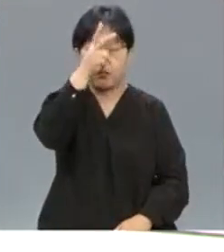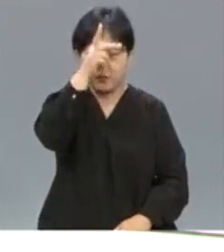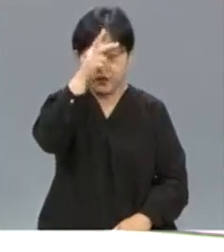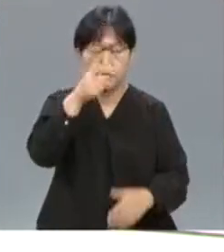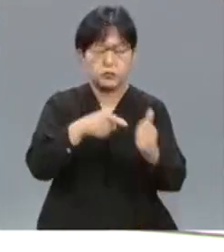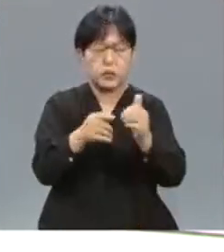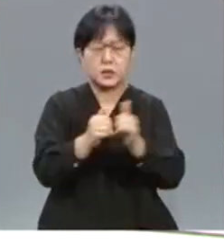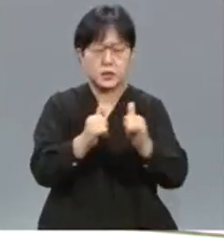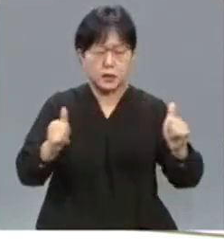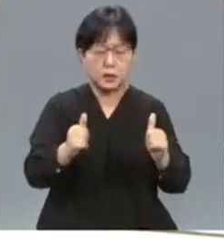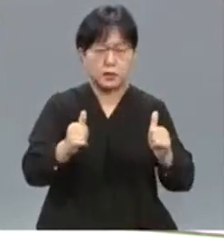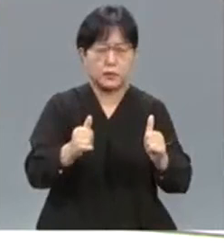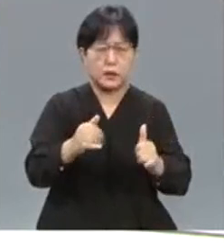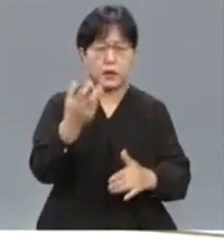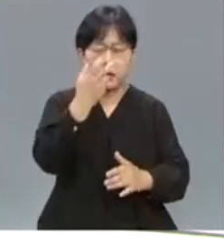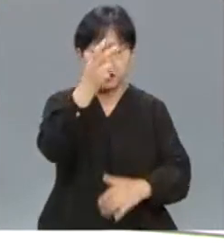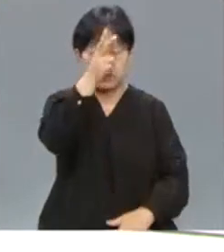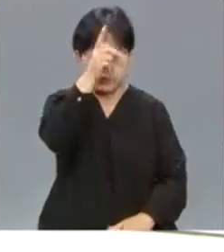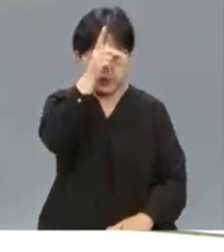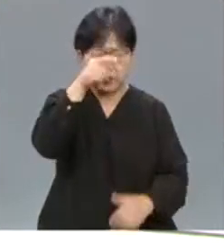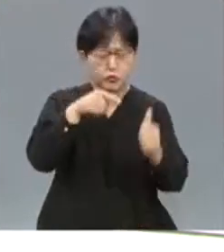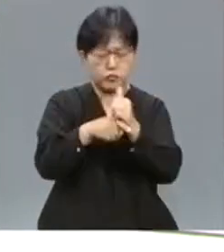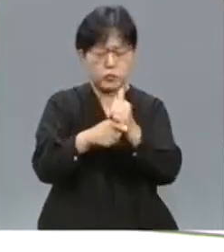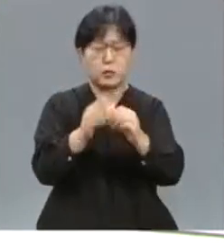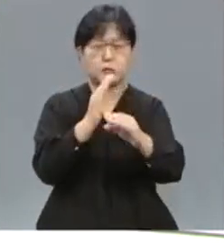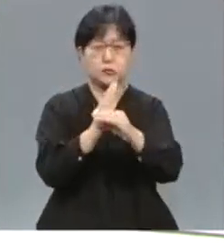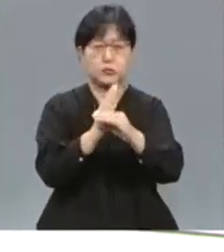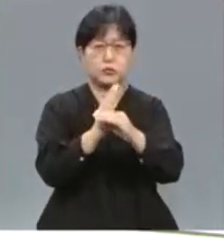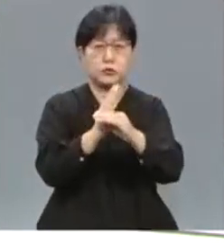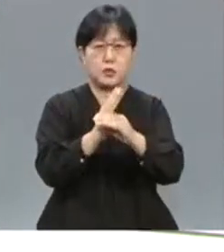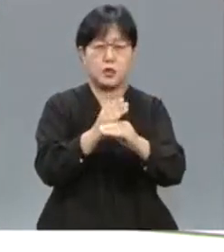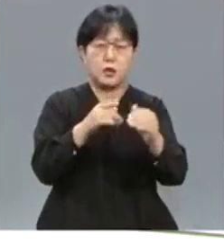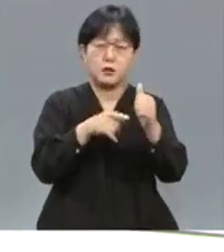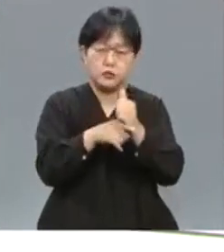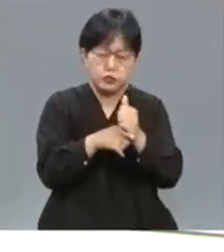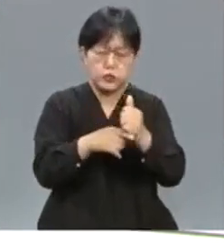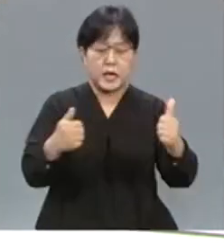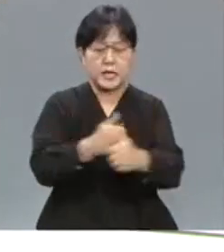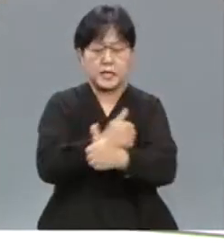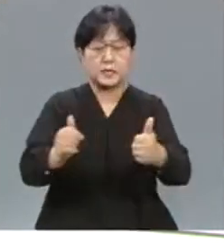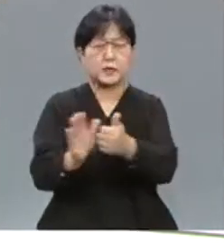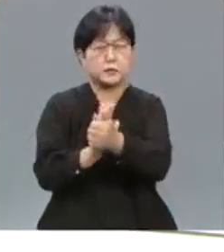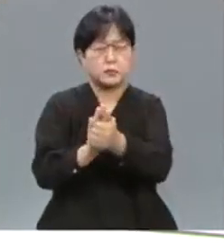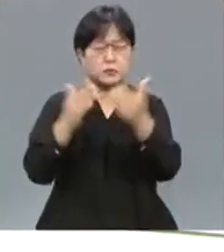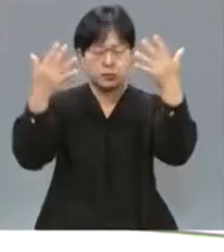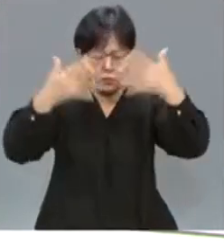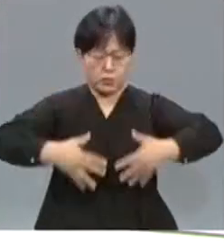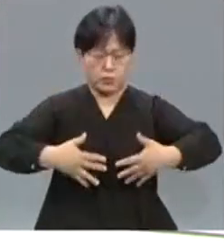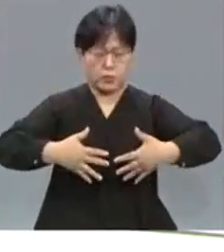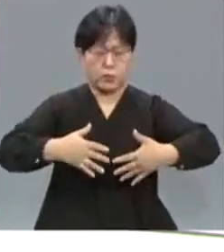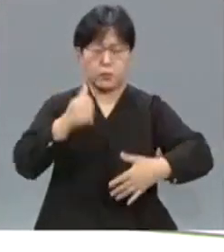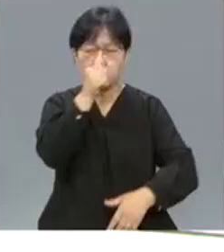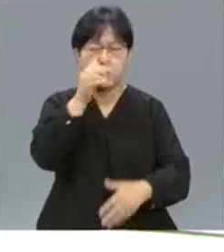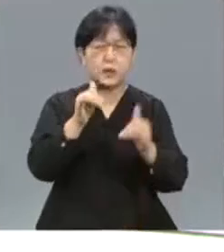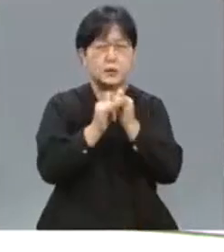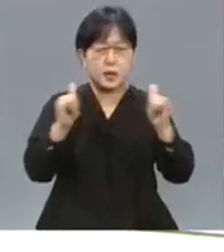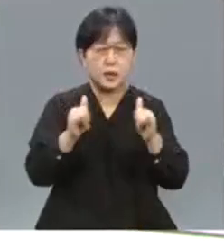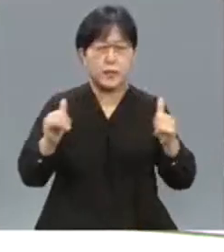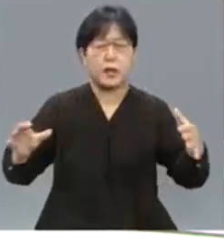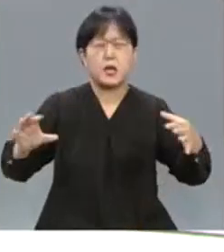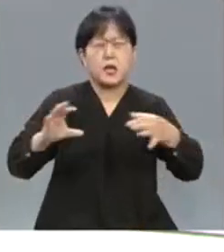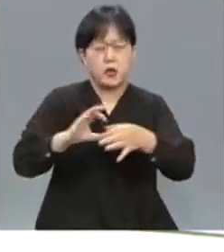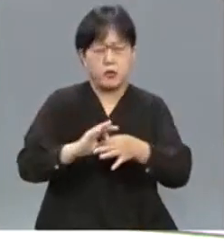수사관들이 무더기로 검찰의 수사 선상에 올랐습니다. 수사나 인사 편의를 대가로 사건 브로커에